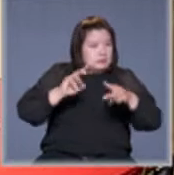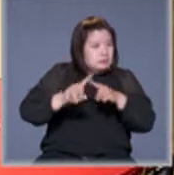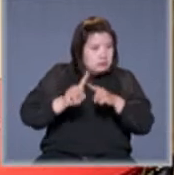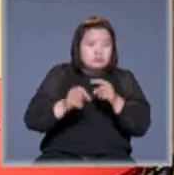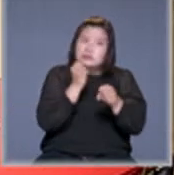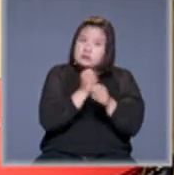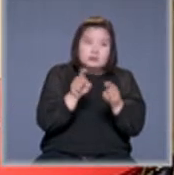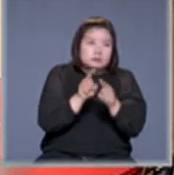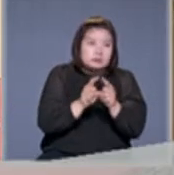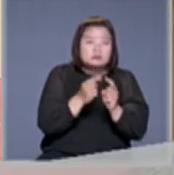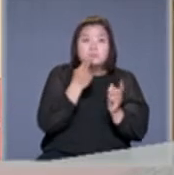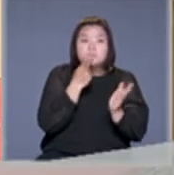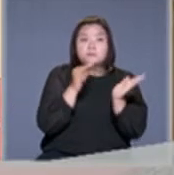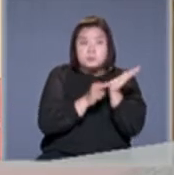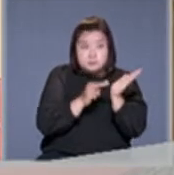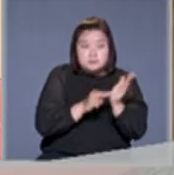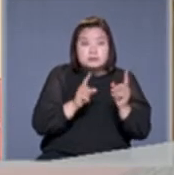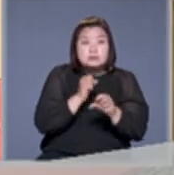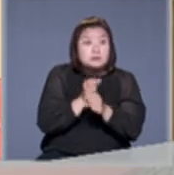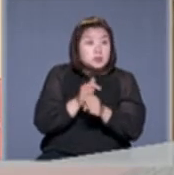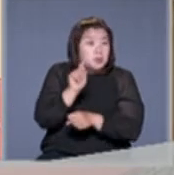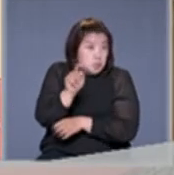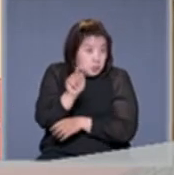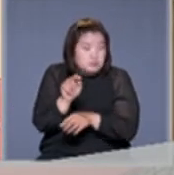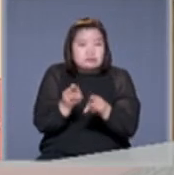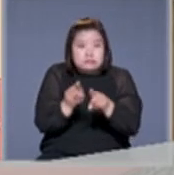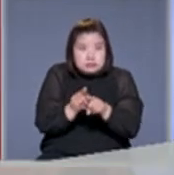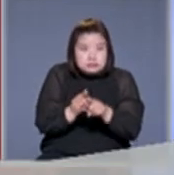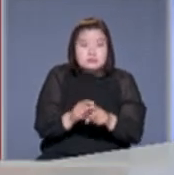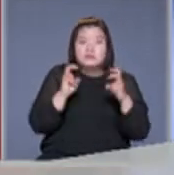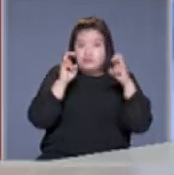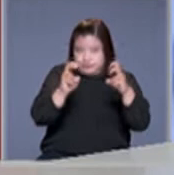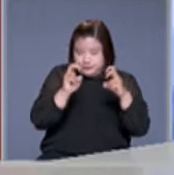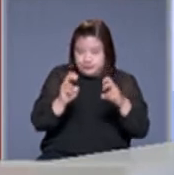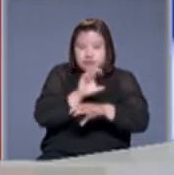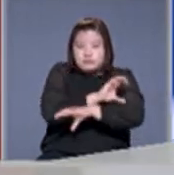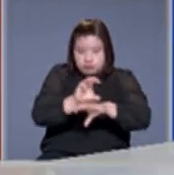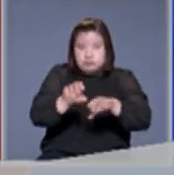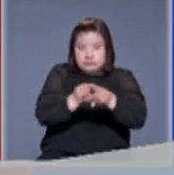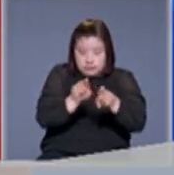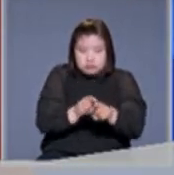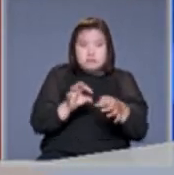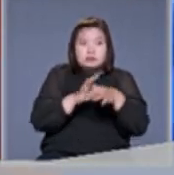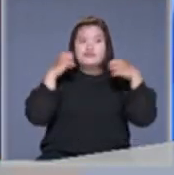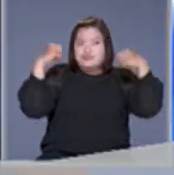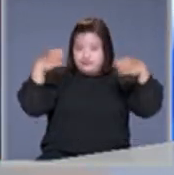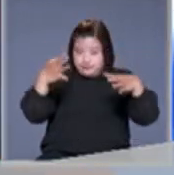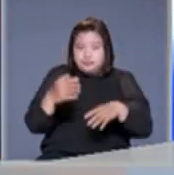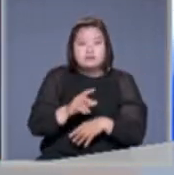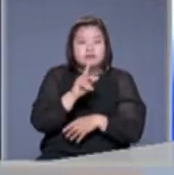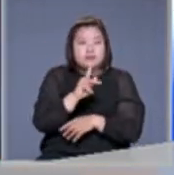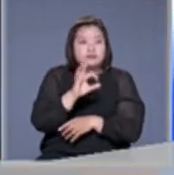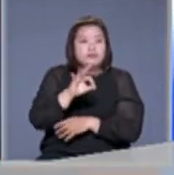การชาร์จแบบเร็วหรือ Quick Charge ติดตั้งที่สถานีชาร์จรถไฟฟ้า10แห่งที่สำนักงานเขตของการไฟฟ้านครหลวงหรือกฟน.